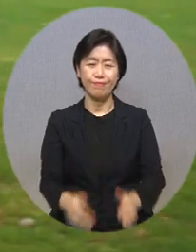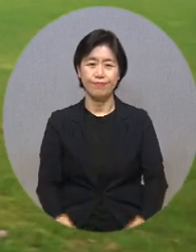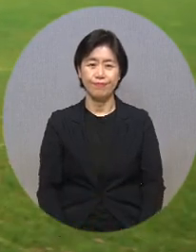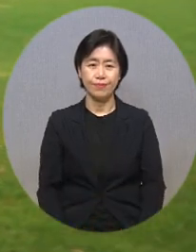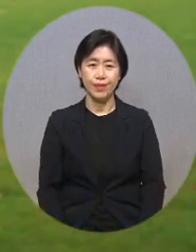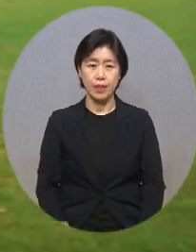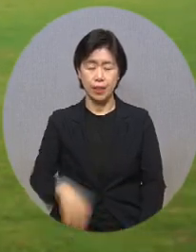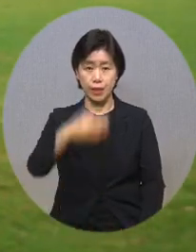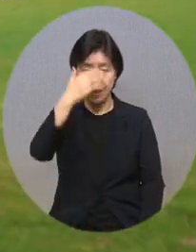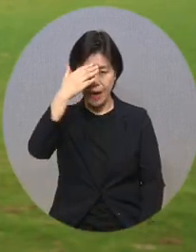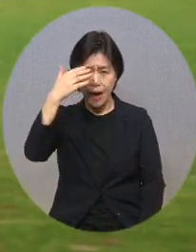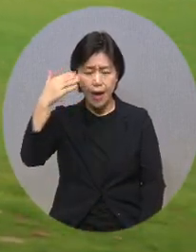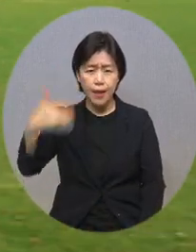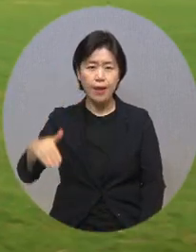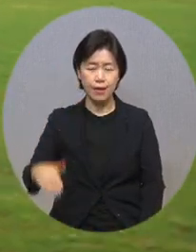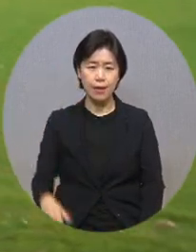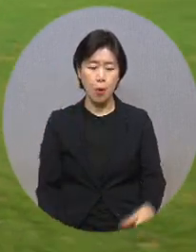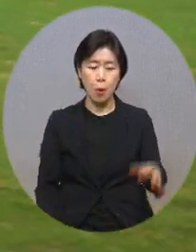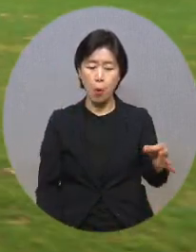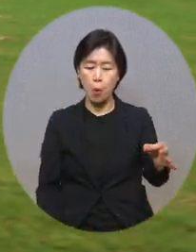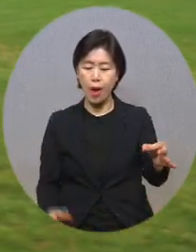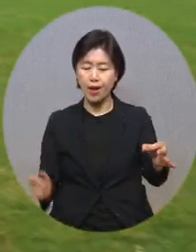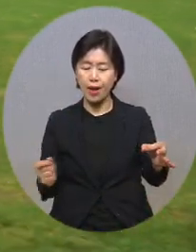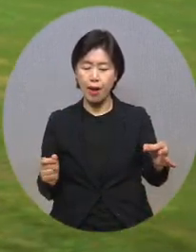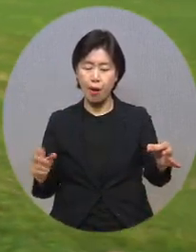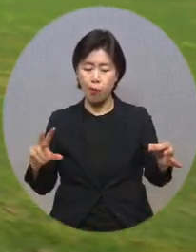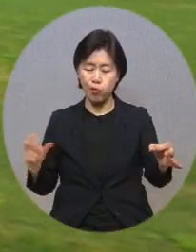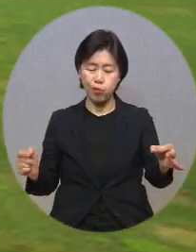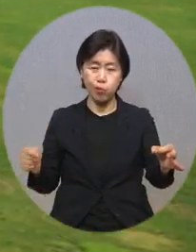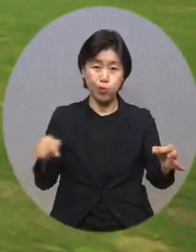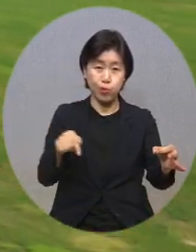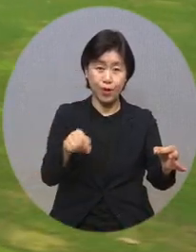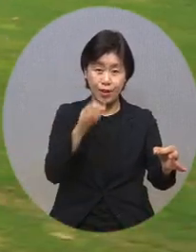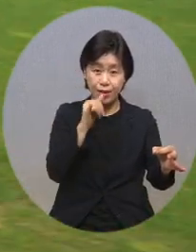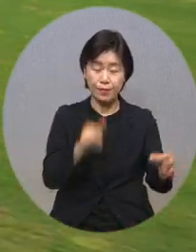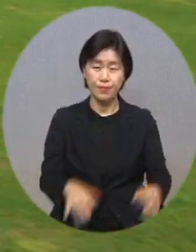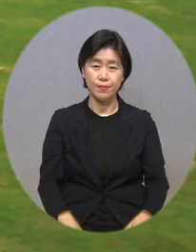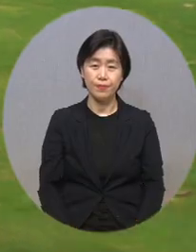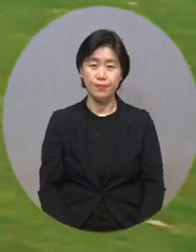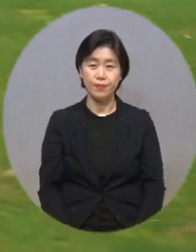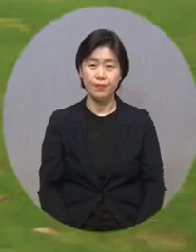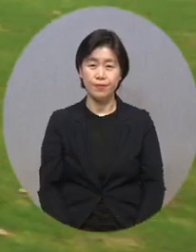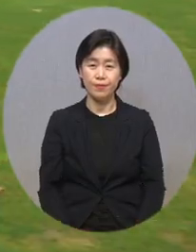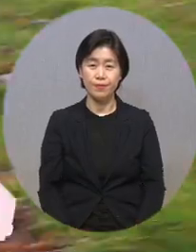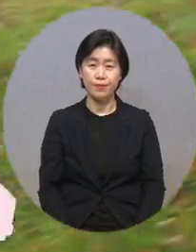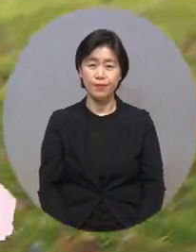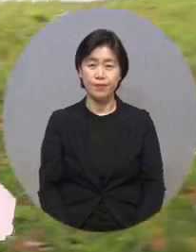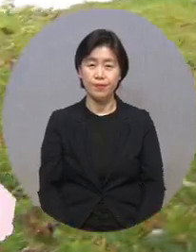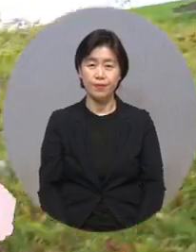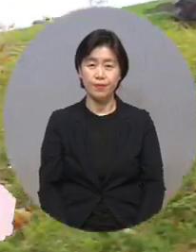가까스로 올리긴 했습니다. 작전 실패긴 하지만. 어우.